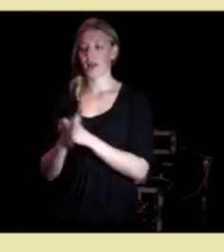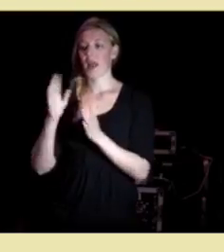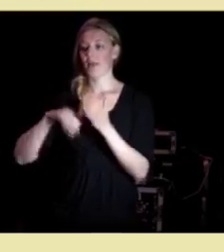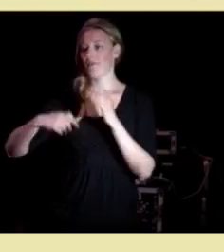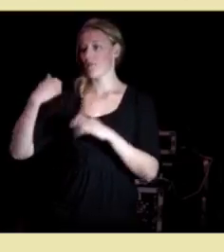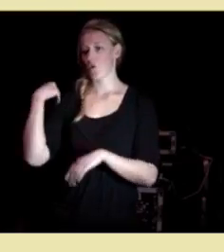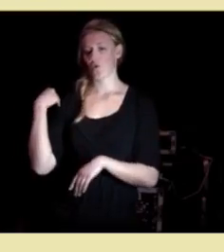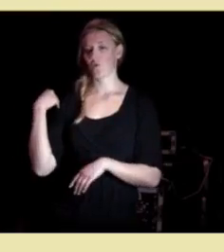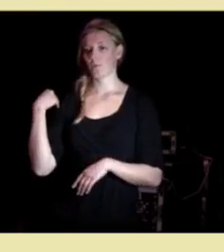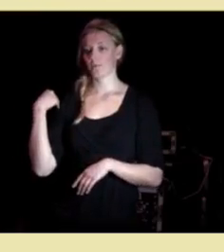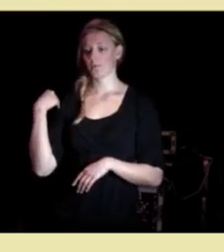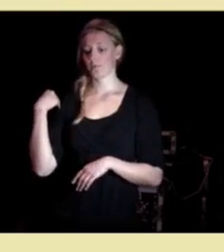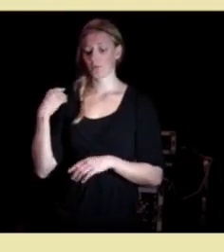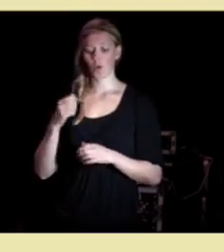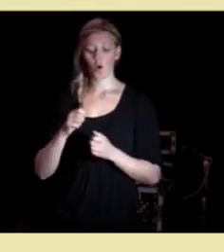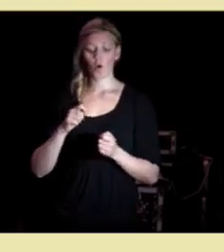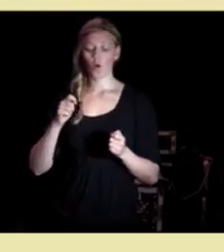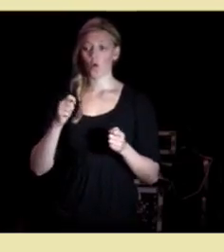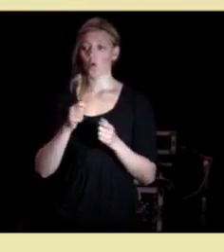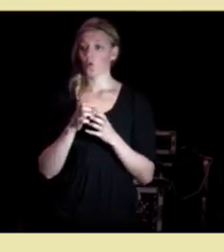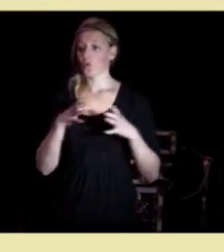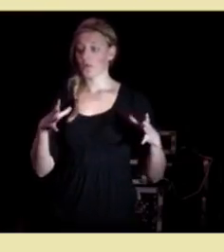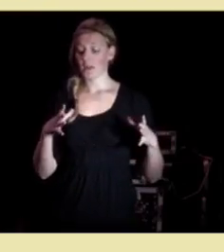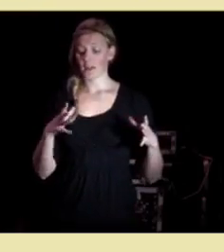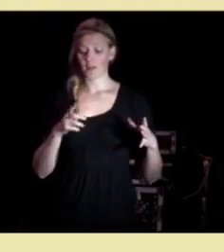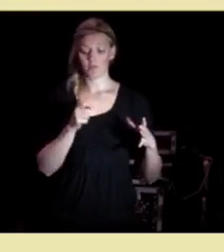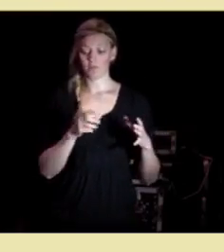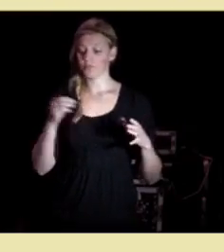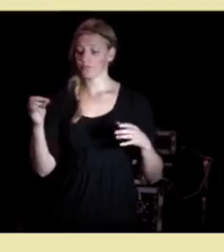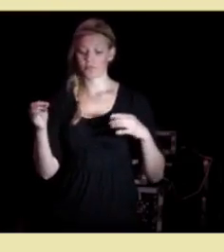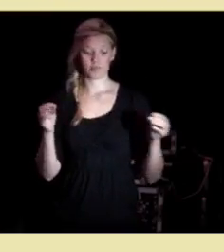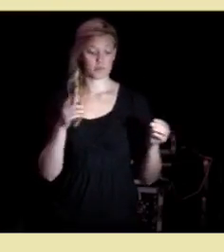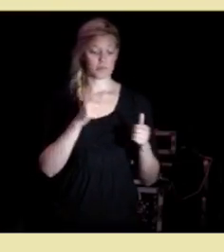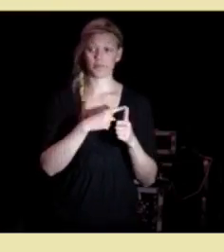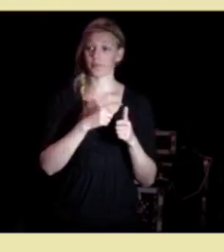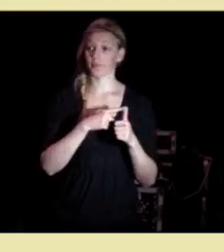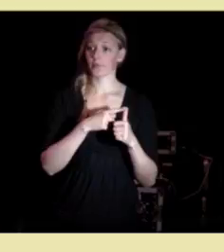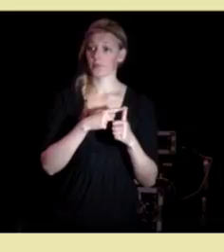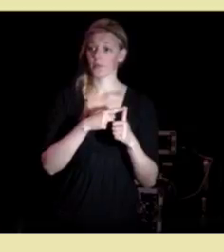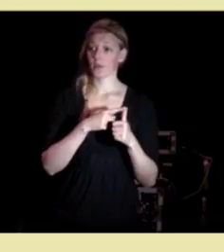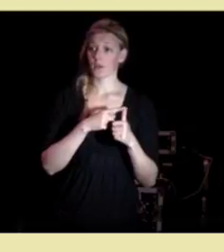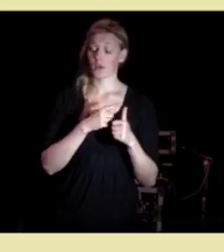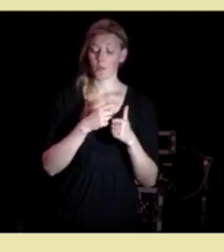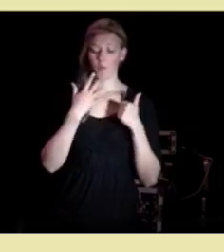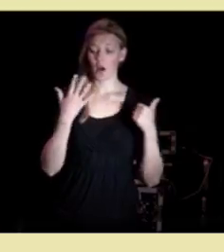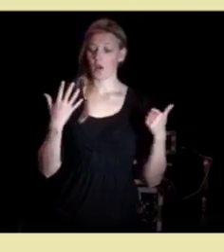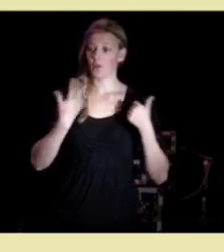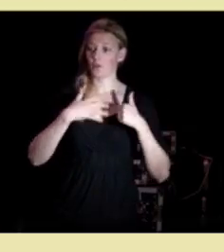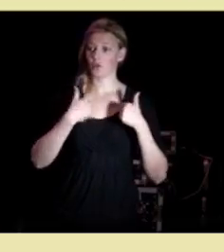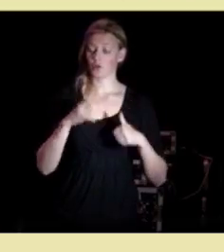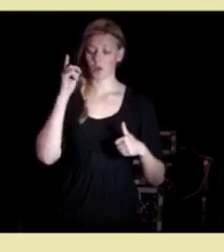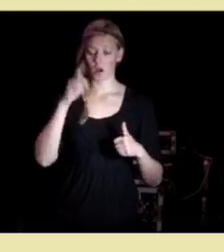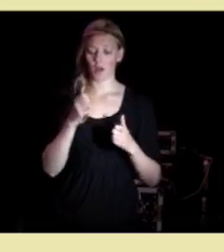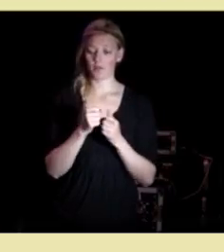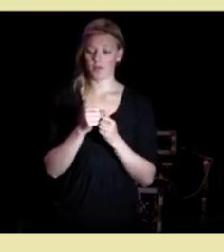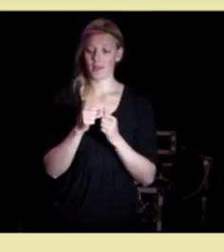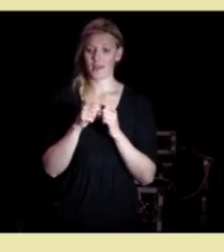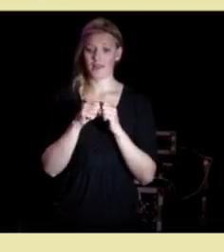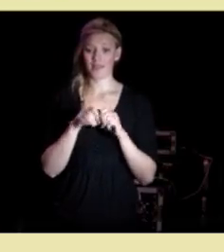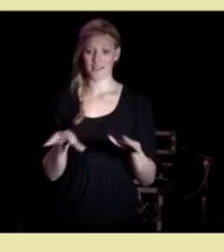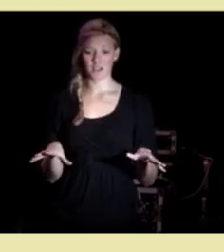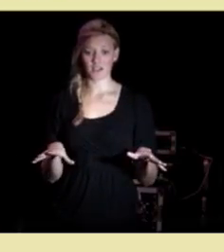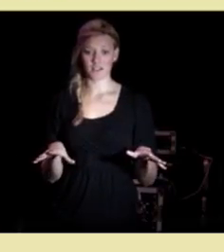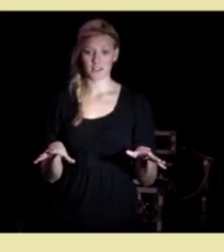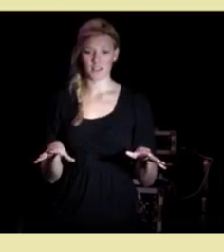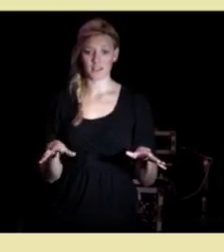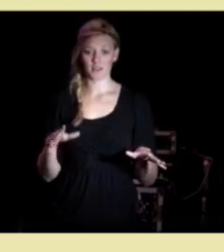Og utviklingen trekker i to litt ulike retninger. Det ene er at en hel rekke funksjoner kan desentraliseres, som før var